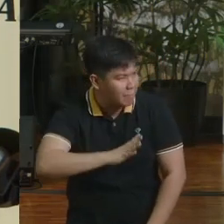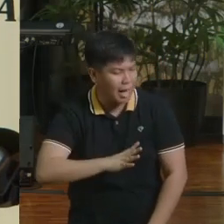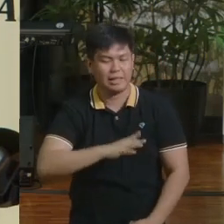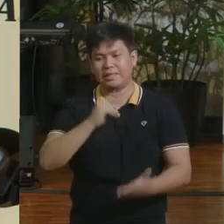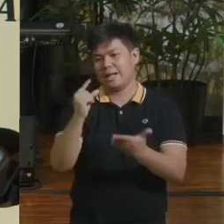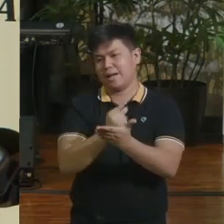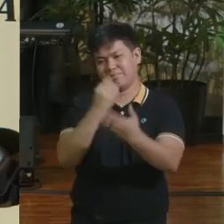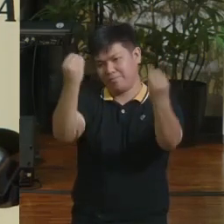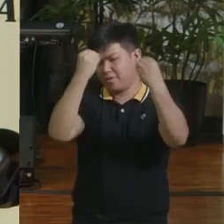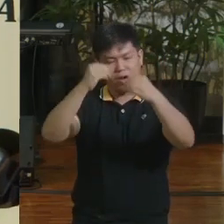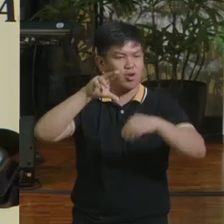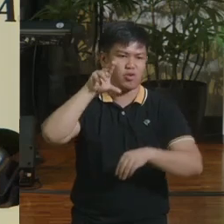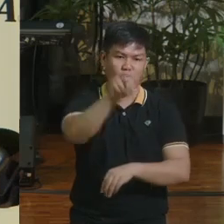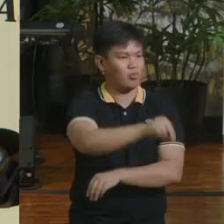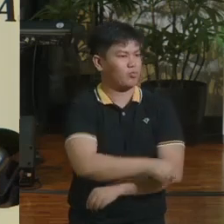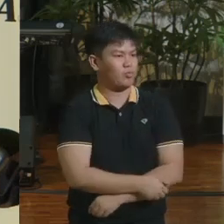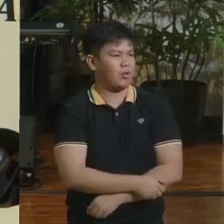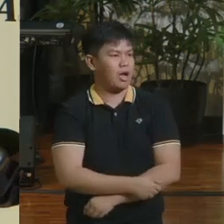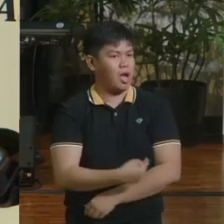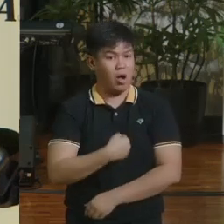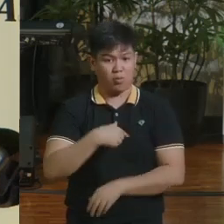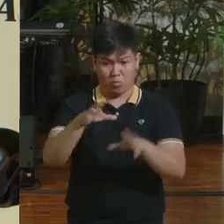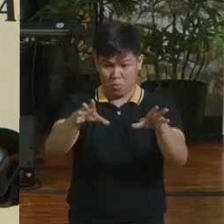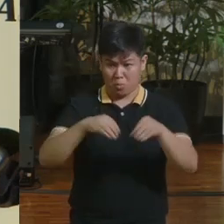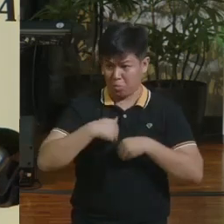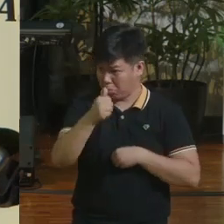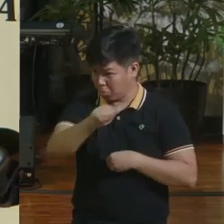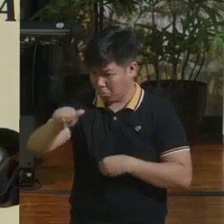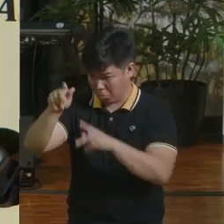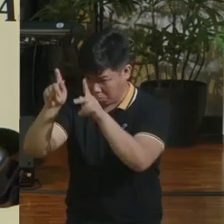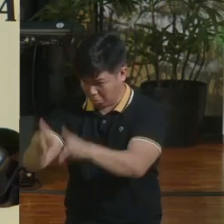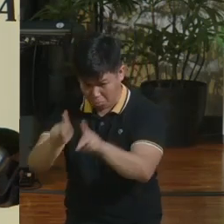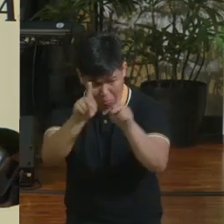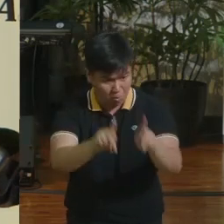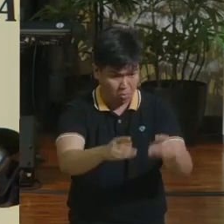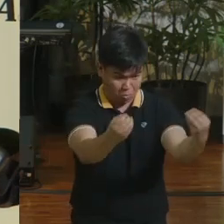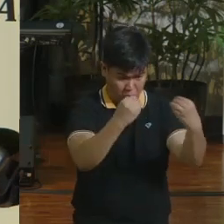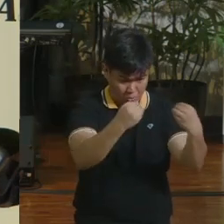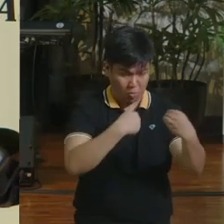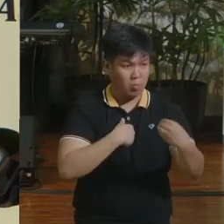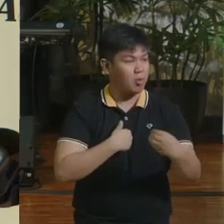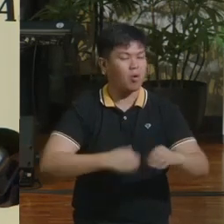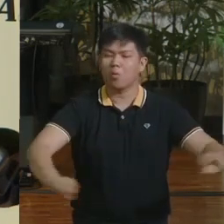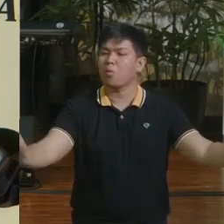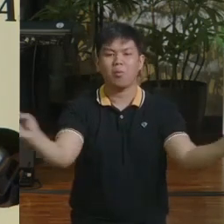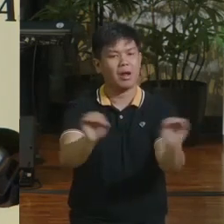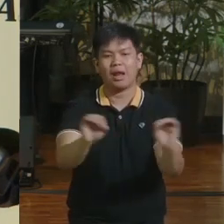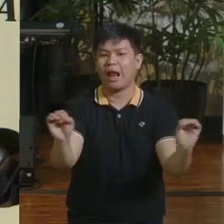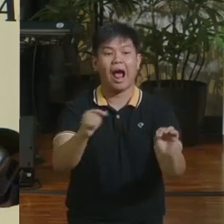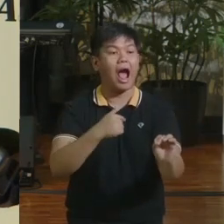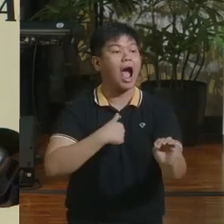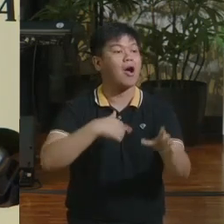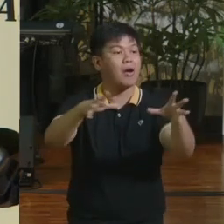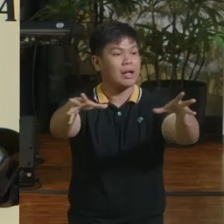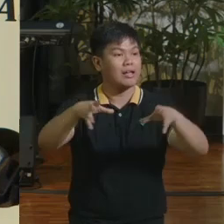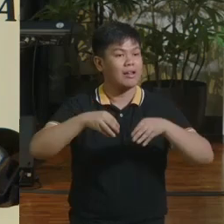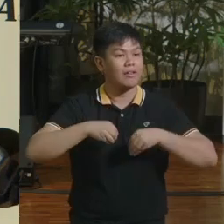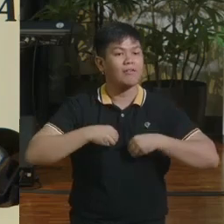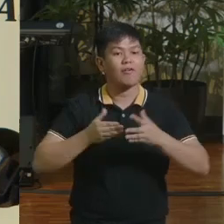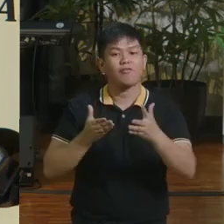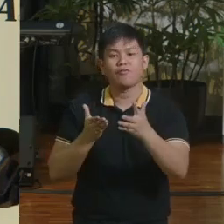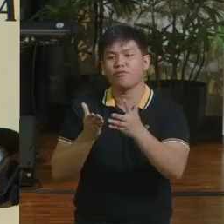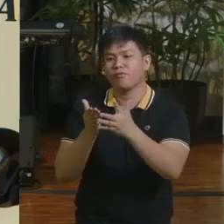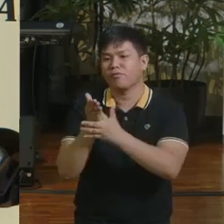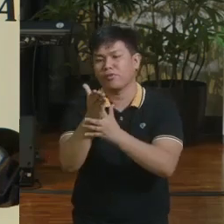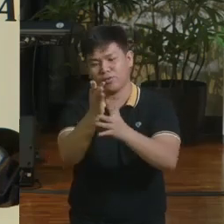gospel. For I did not receive it from any man, nor was I taught it, but I received it through a